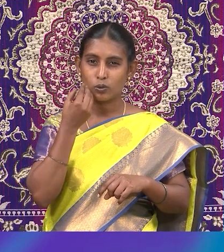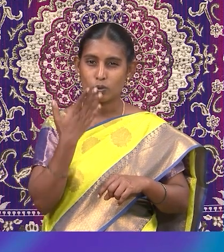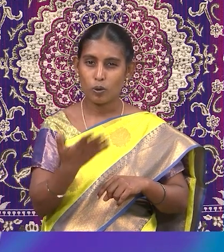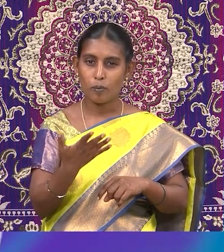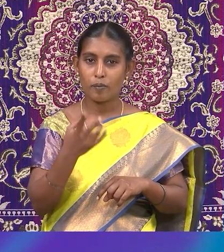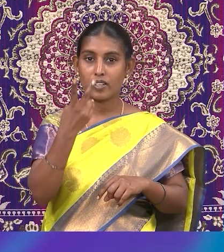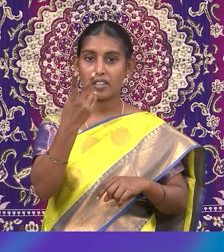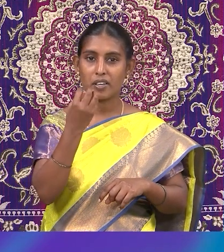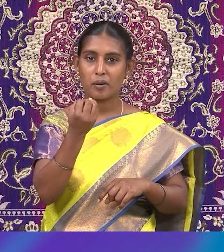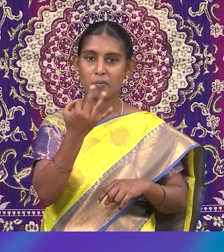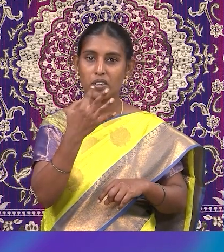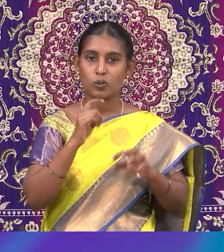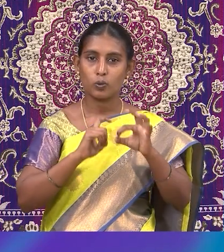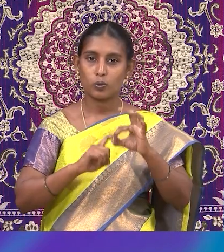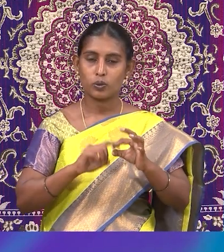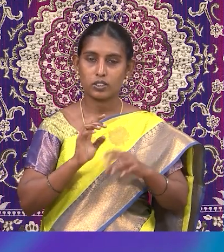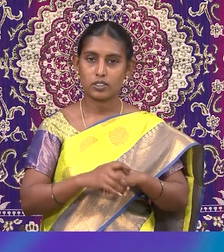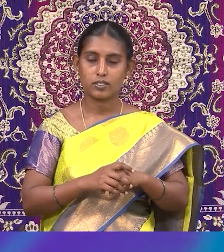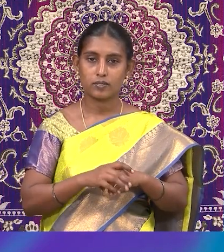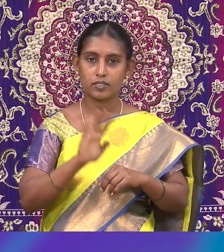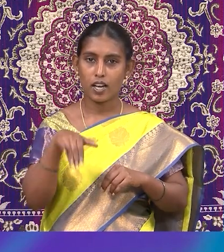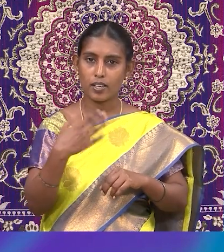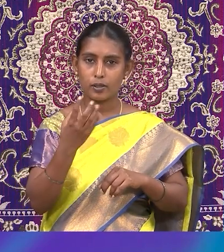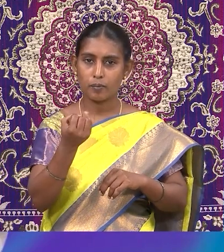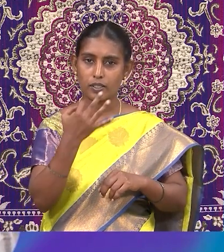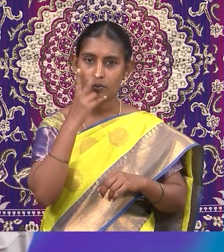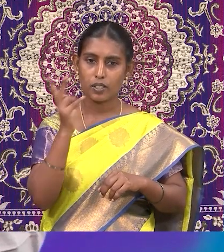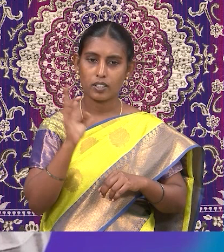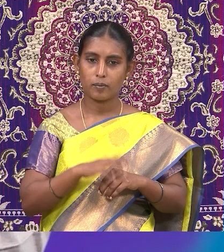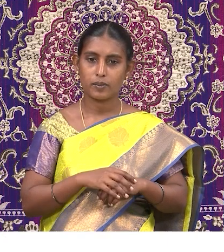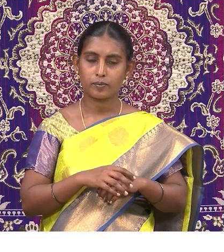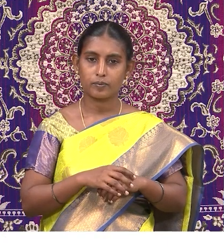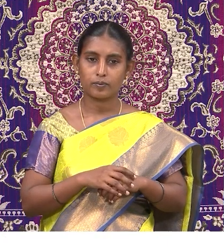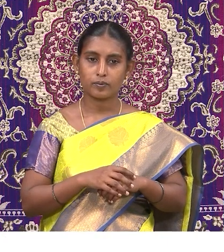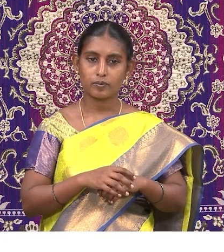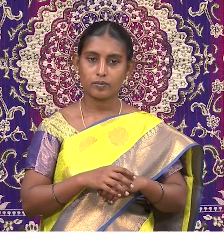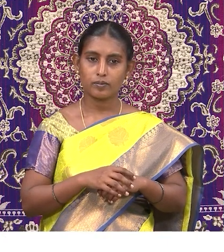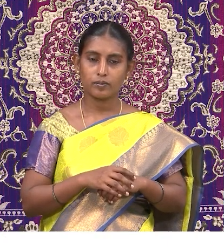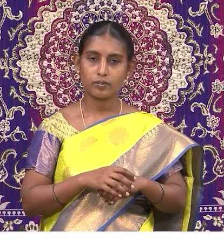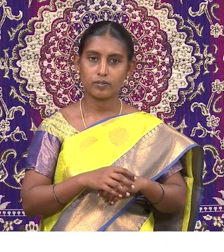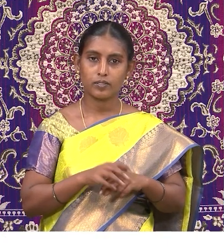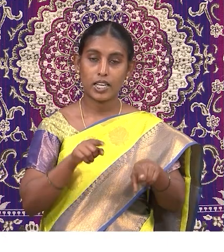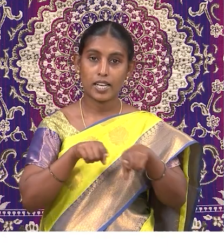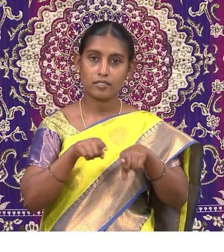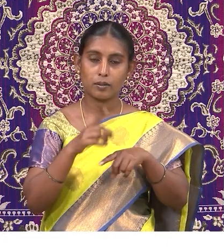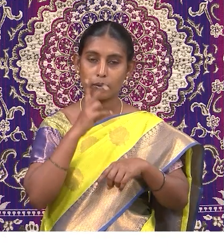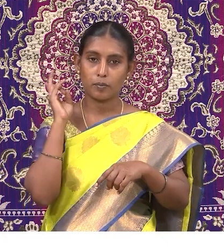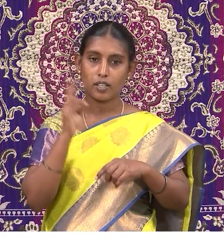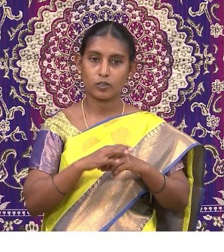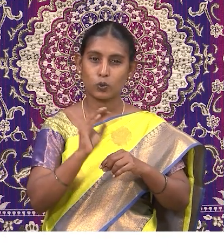2 மதிப்பெண் வினா. அடுத்த ஒரு கணக்கு பார்க்கலாமா, இங்கே பாருங்கள், அது கொஞ்சம் வித்தியாசமான ஒரு